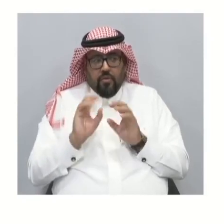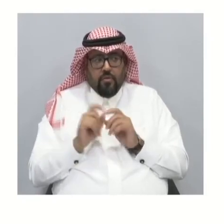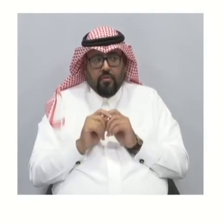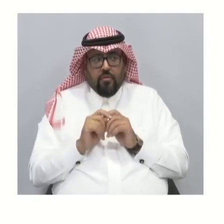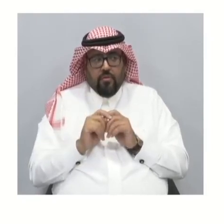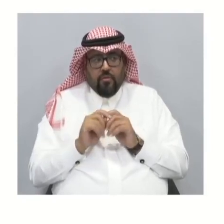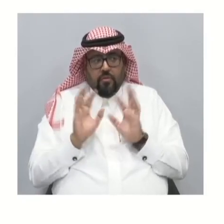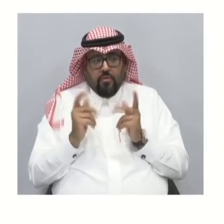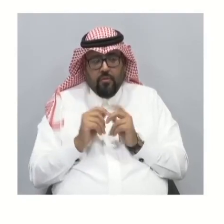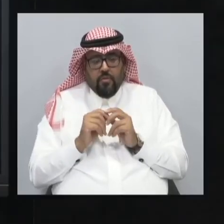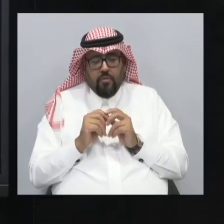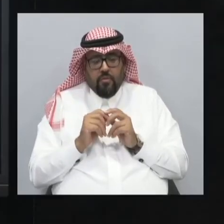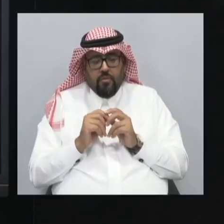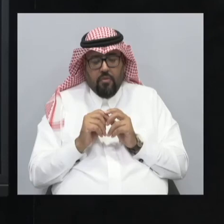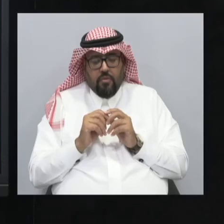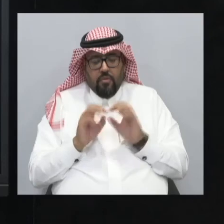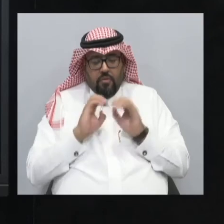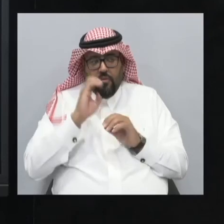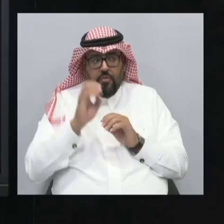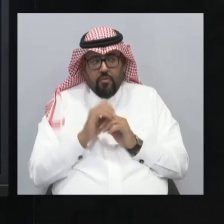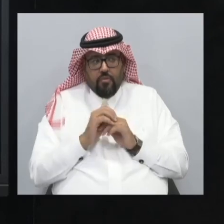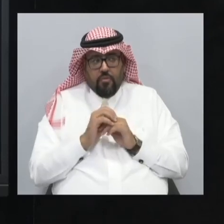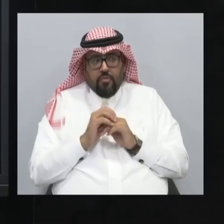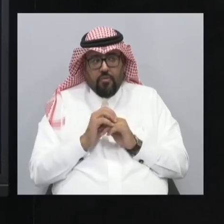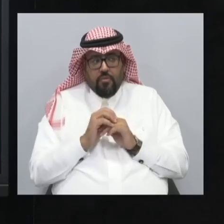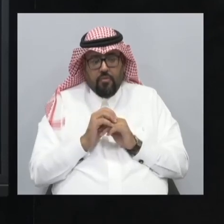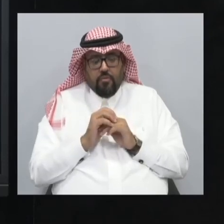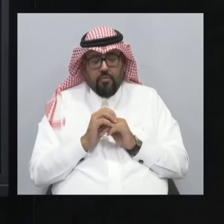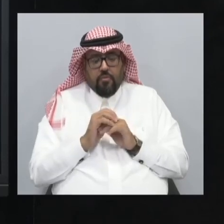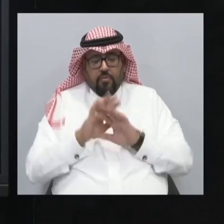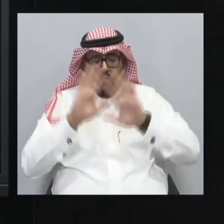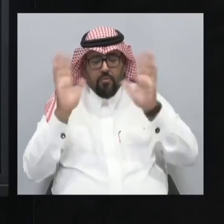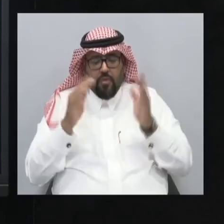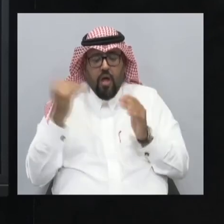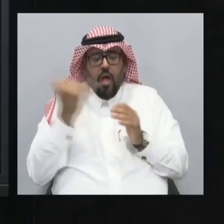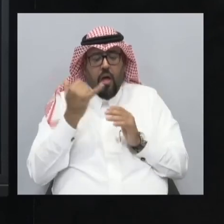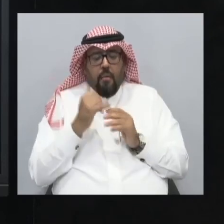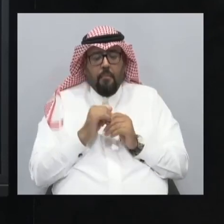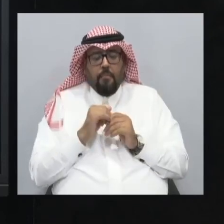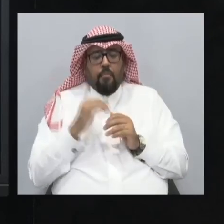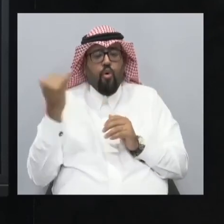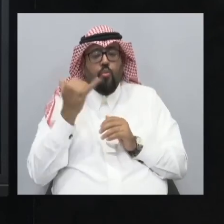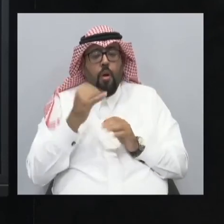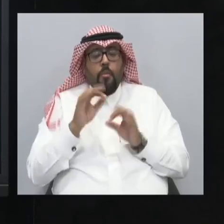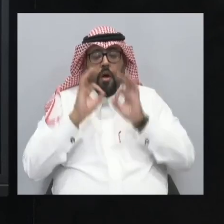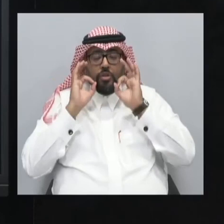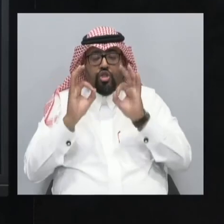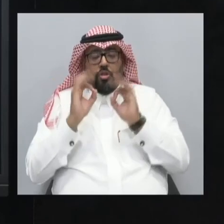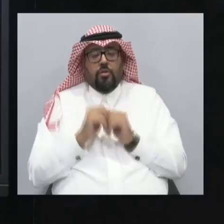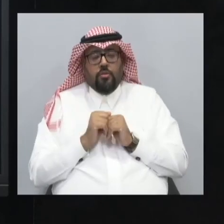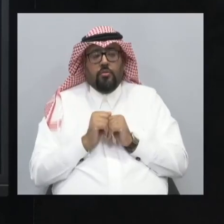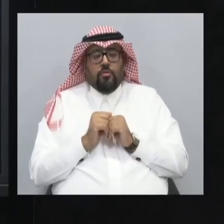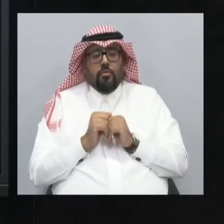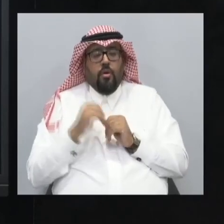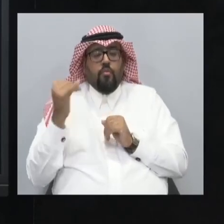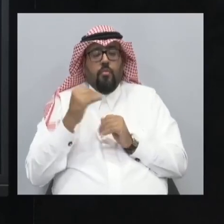فكرة رئيسة، والإجابة والبحث عن ذلك. إذن هذه هي أهم، لأنها مهمة جدا في طريقة القراءة المتعمقة،